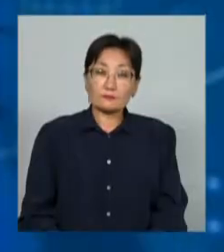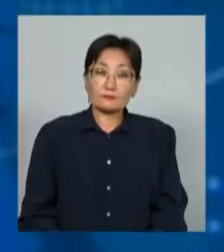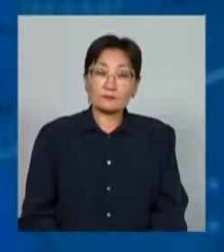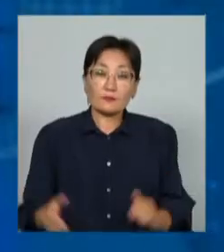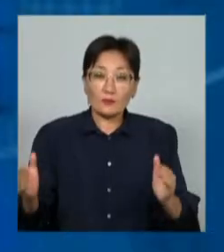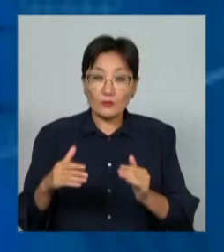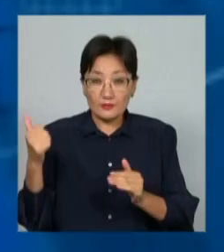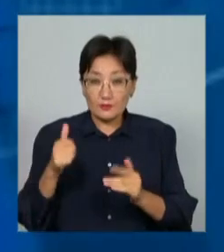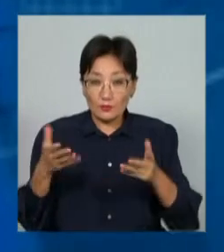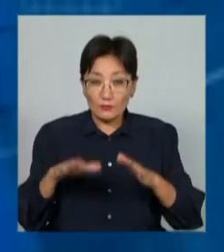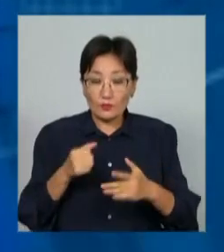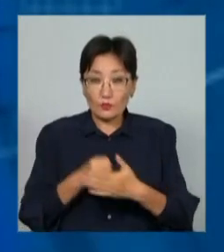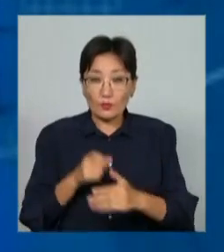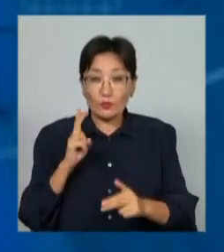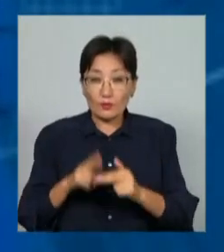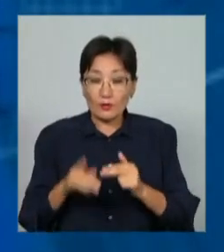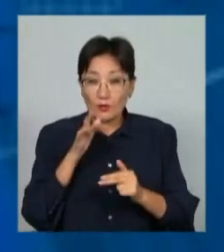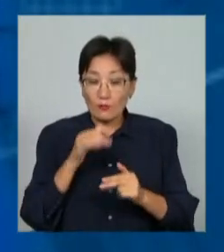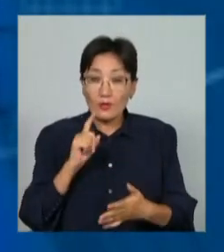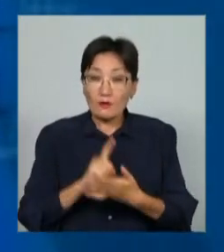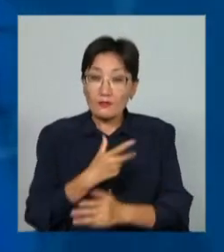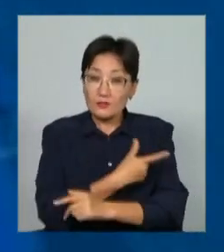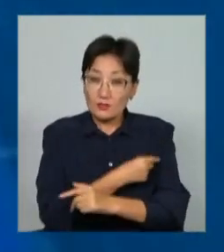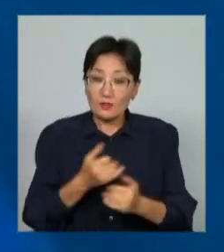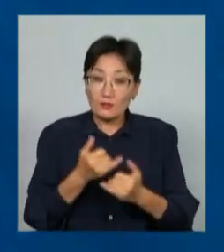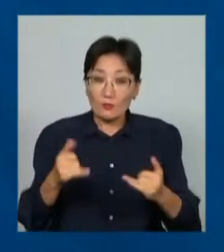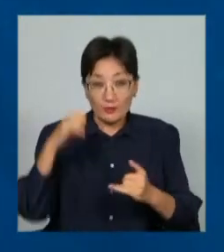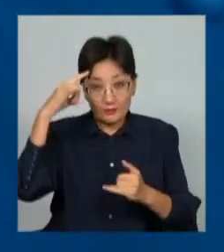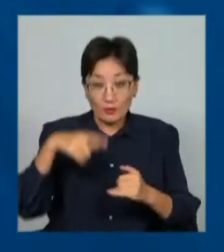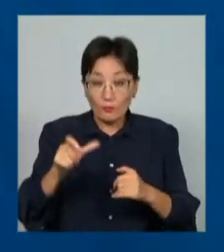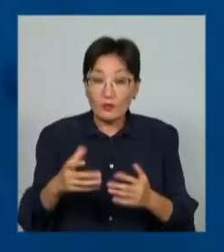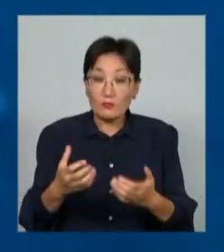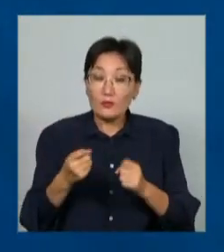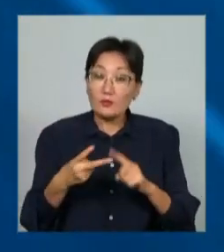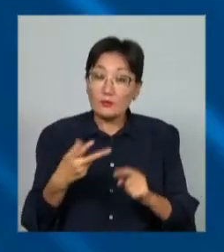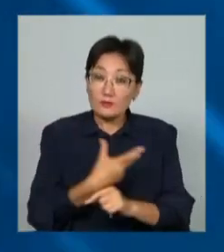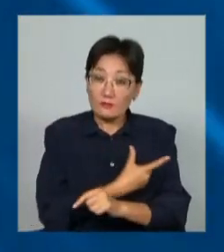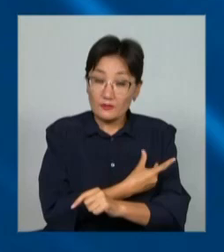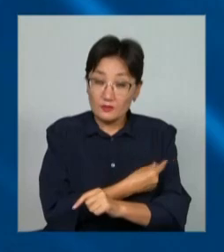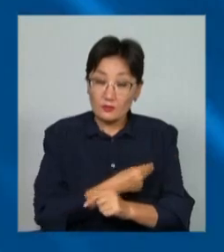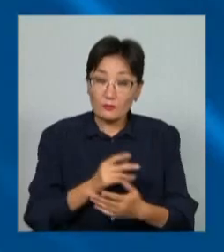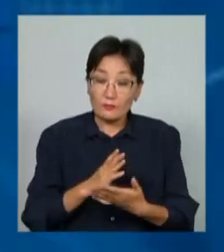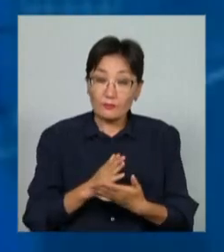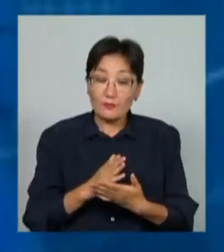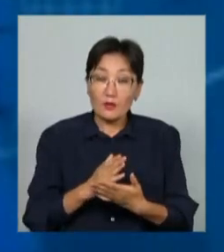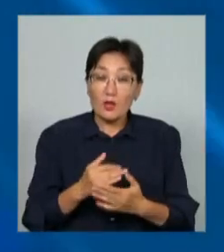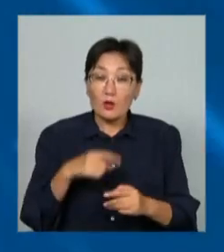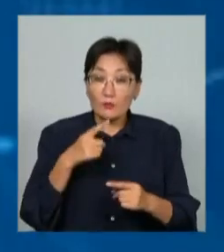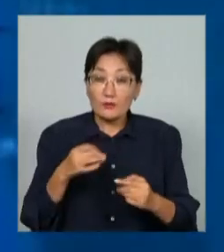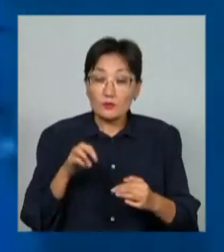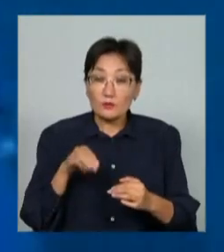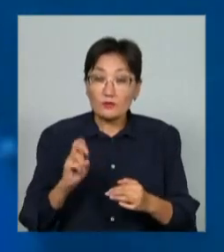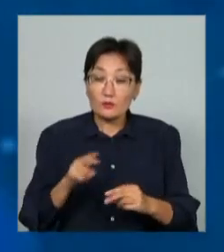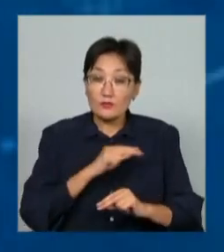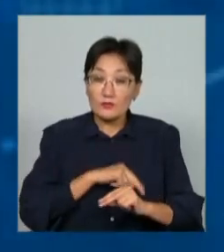Меньше недели остается до конца срока обязательной вакцинации для казахстанцев, получивших первую дозу антиковидного препарата. Речь идет о тех,